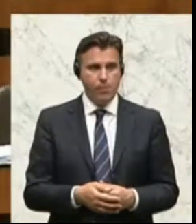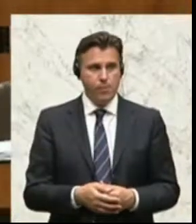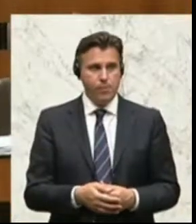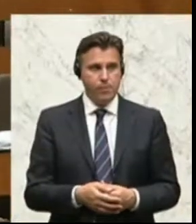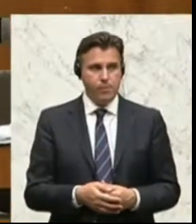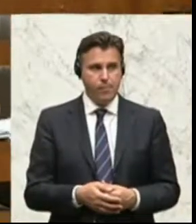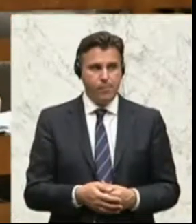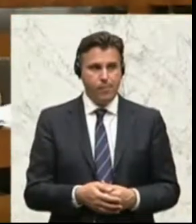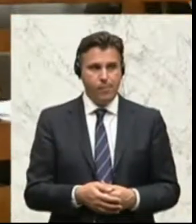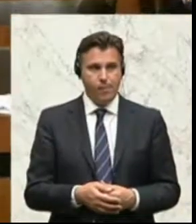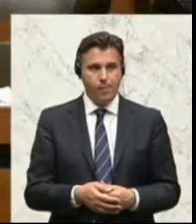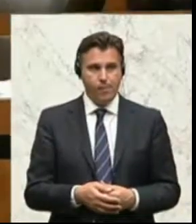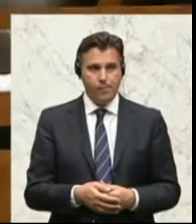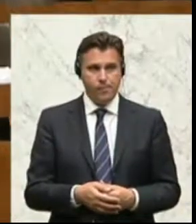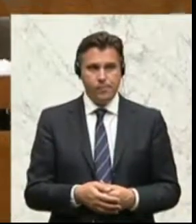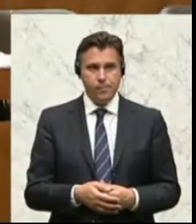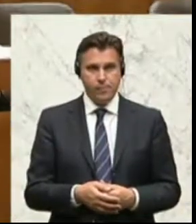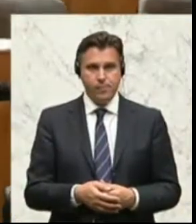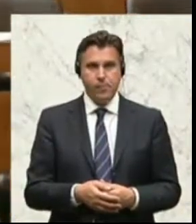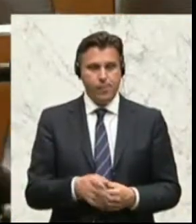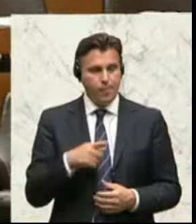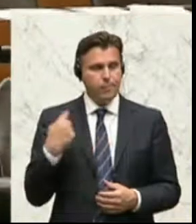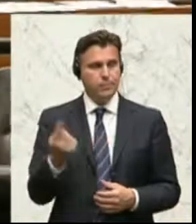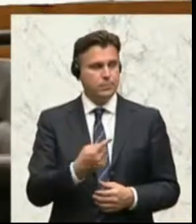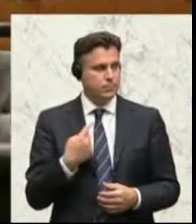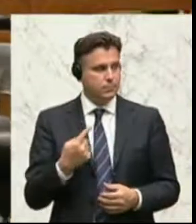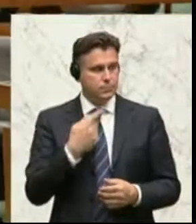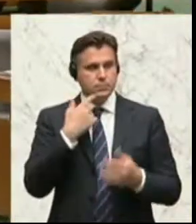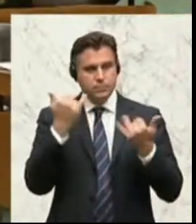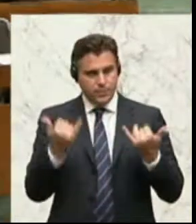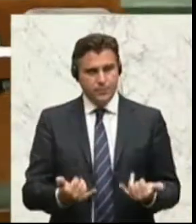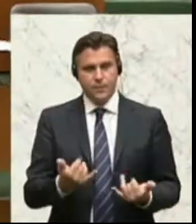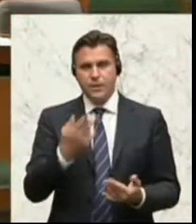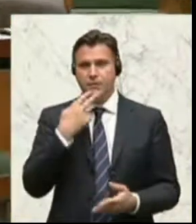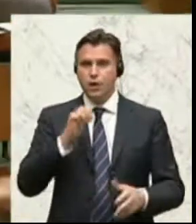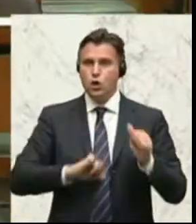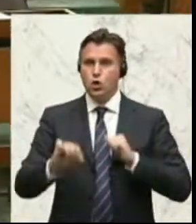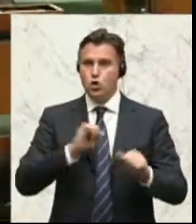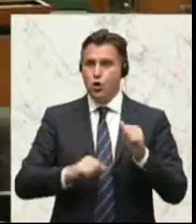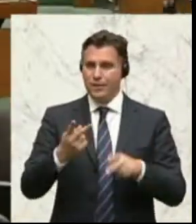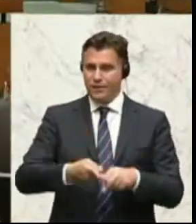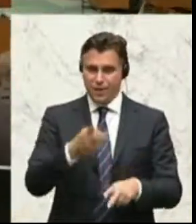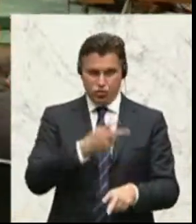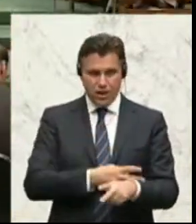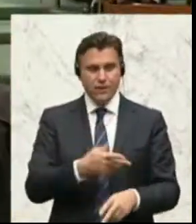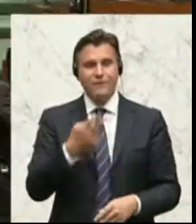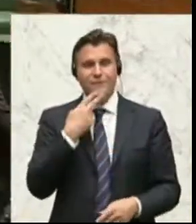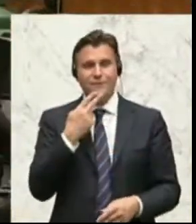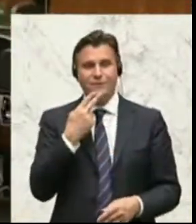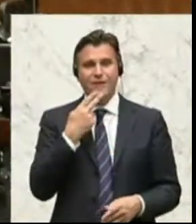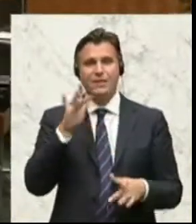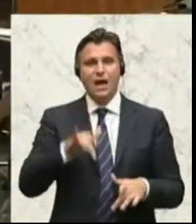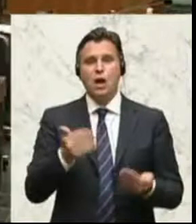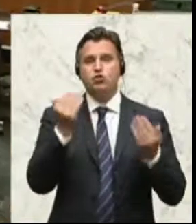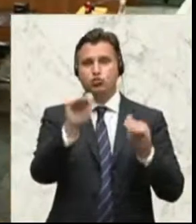Und sagen Sie uns, wer waren im Zeitpunkt der Notverstaatlichung die größten Gläubiger? Wer wurde da geschützt?